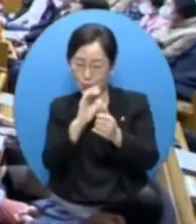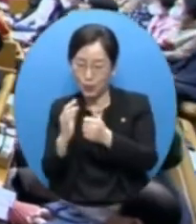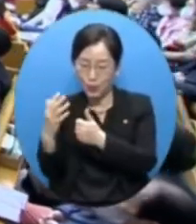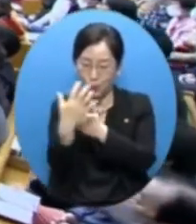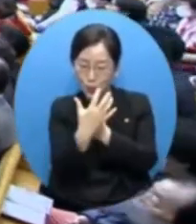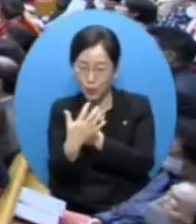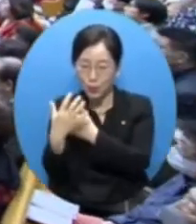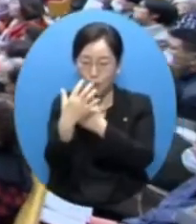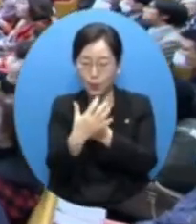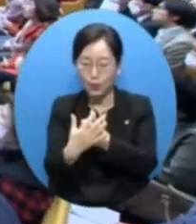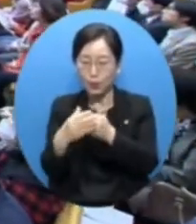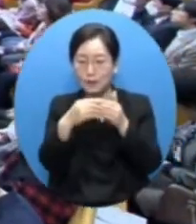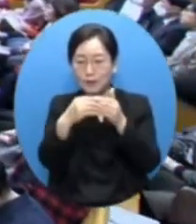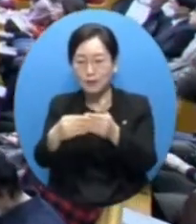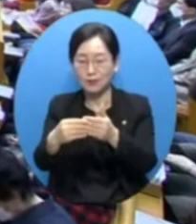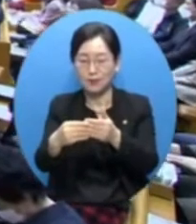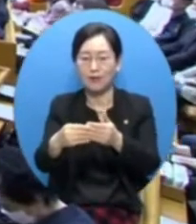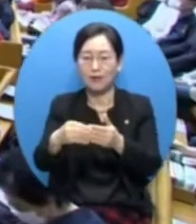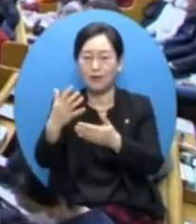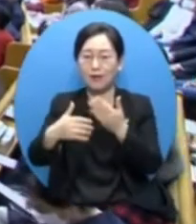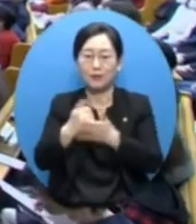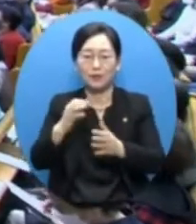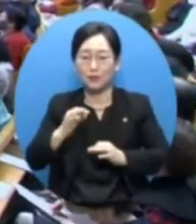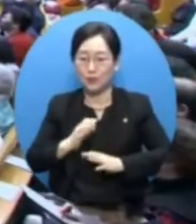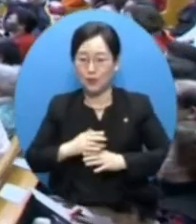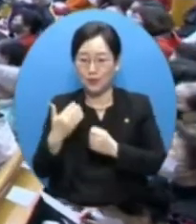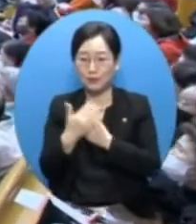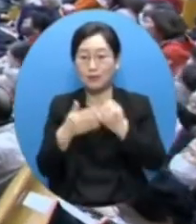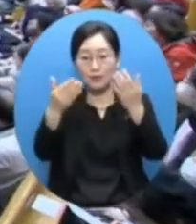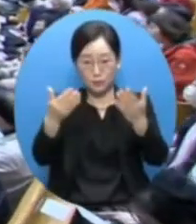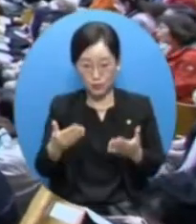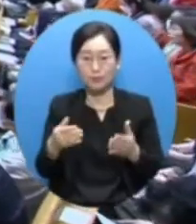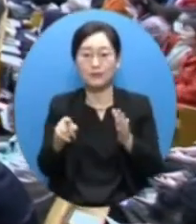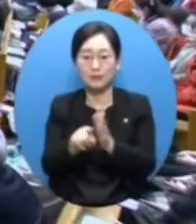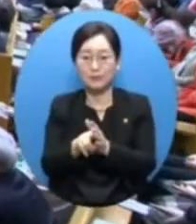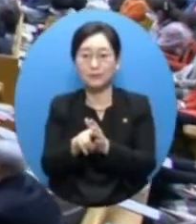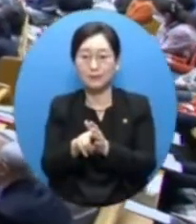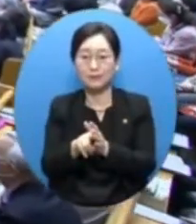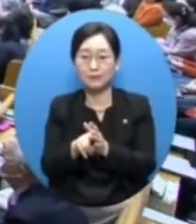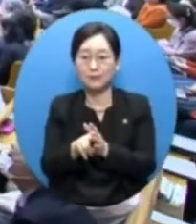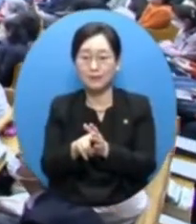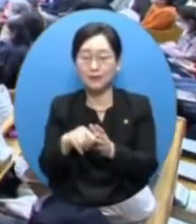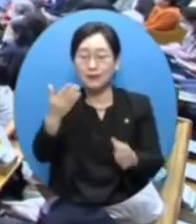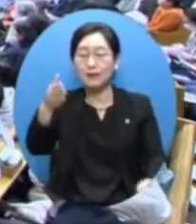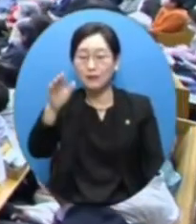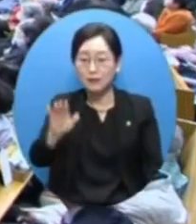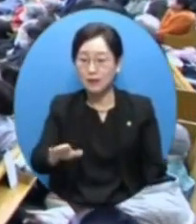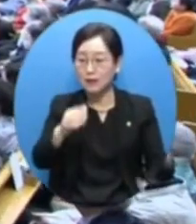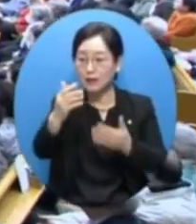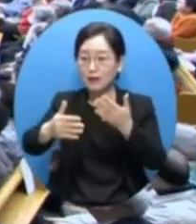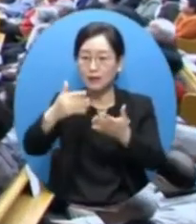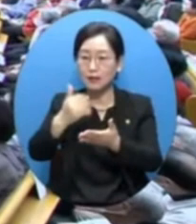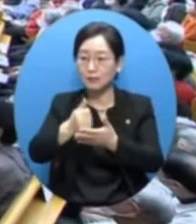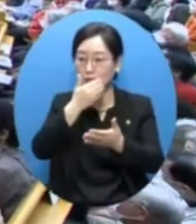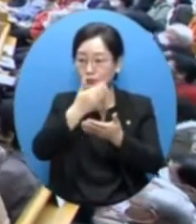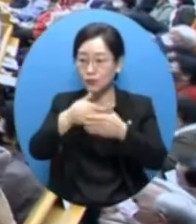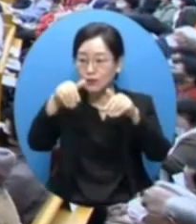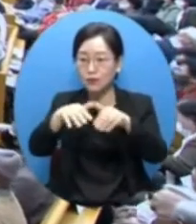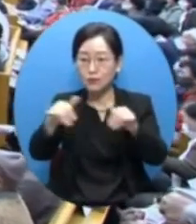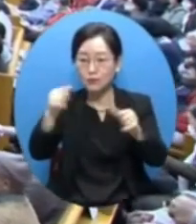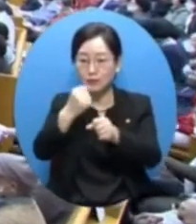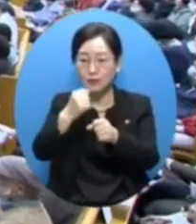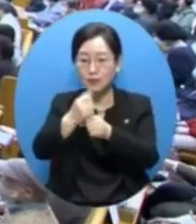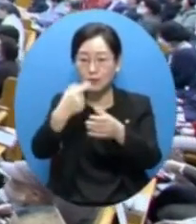지키시고 인도하시고 주의 놀라운 은혜를 우리에게 베풀어 주시는 것입니다. 그러나 우리를 하나님의 견일꾼으로 만드시기